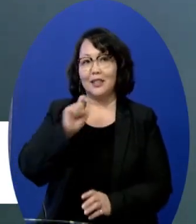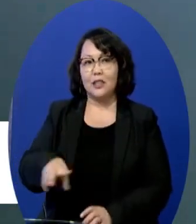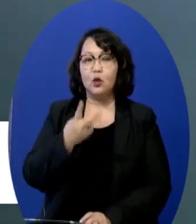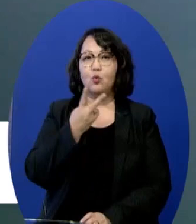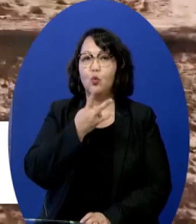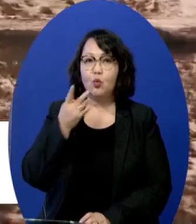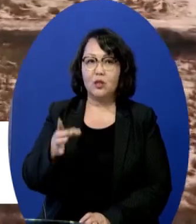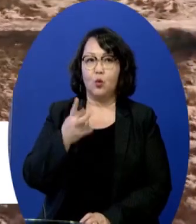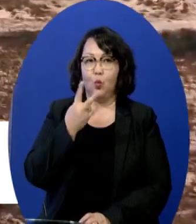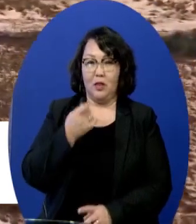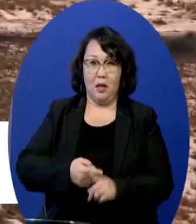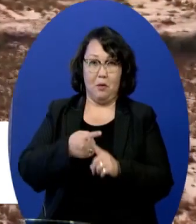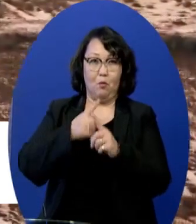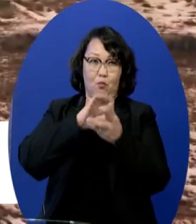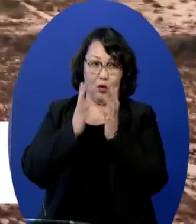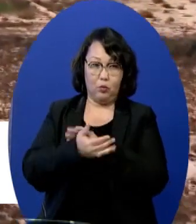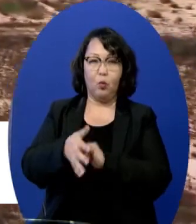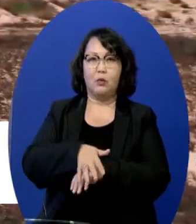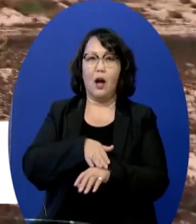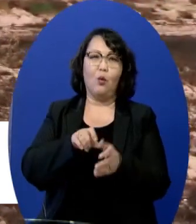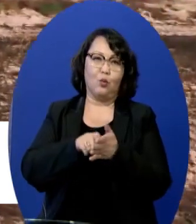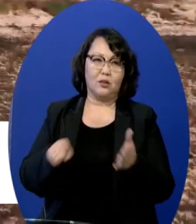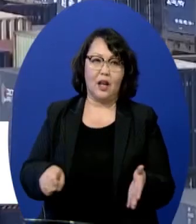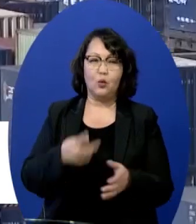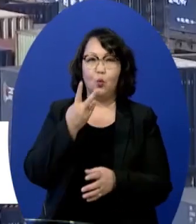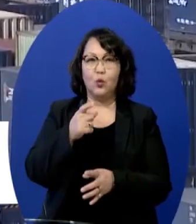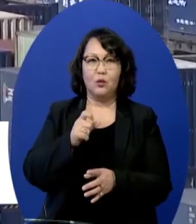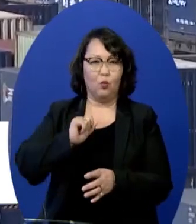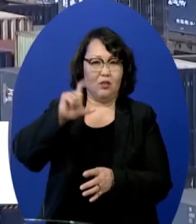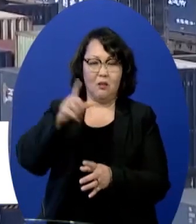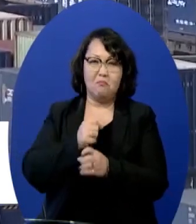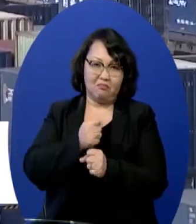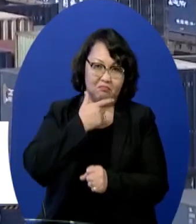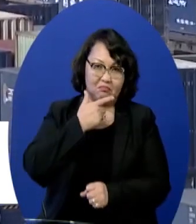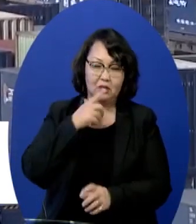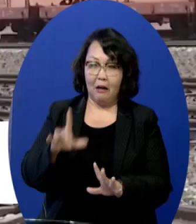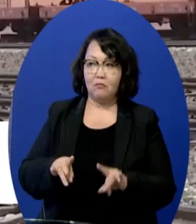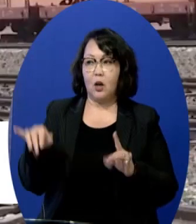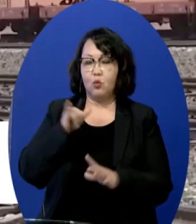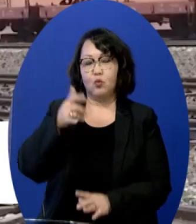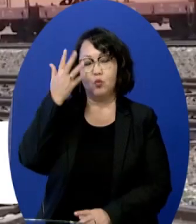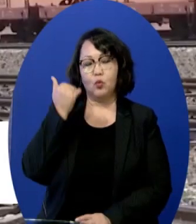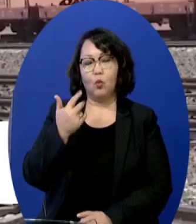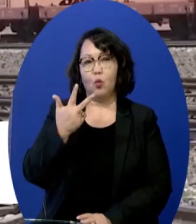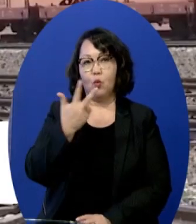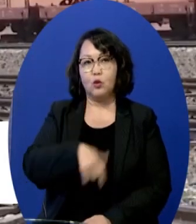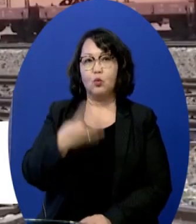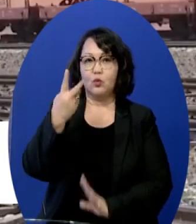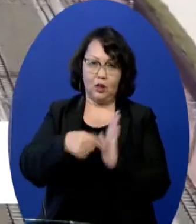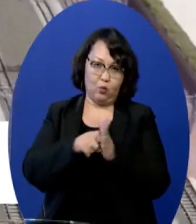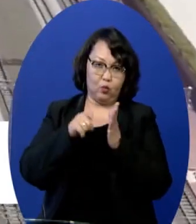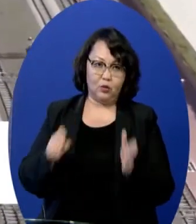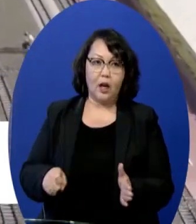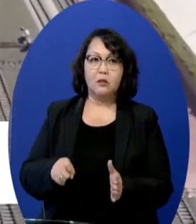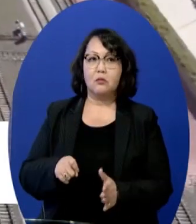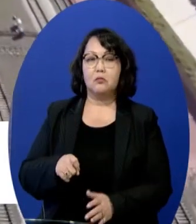зээлд нүүрсний үнэ өсөж байгаа ч гэсэн энэ нь урт хугацаагаар үргэлжлэхгүй гэж баталж байна. За мөн Австралийн тал ирэх 3-аас 4 сарын